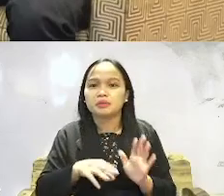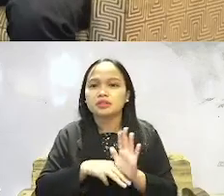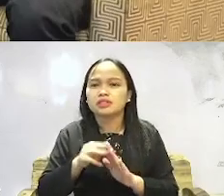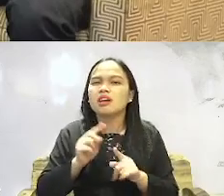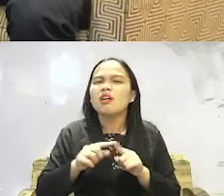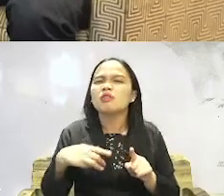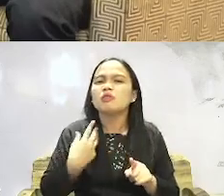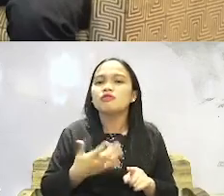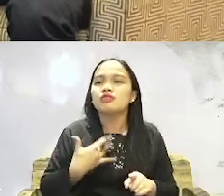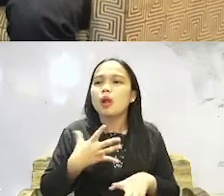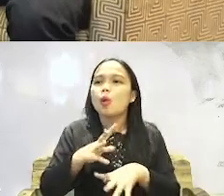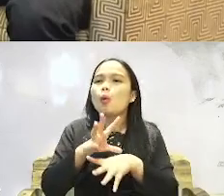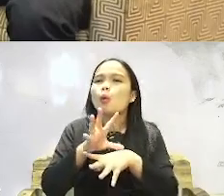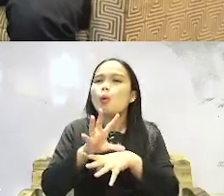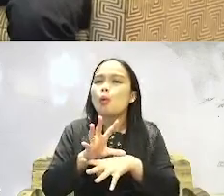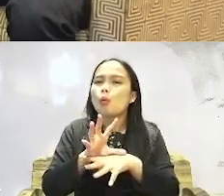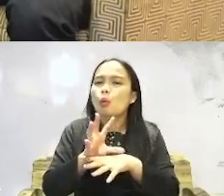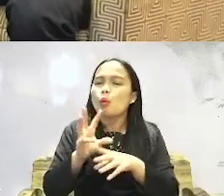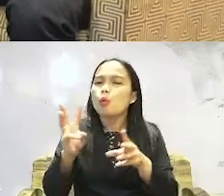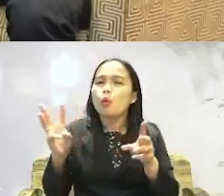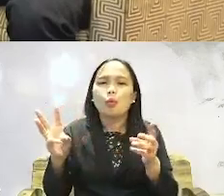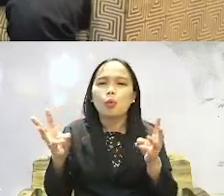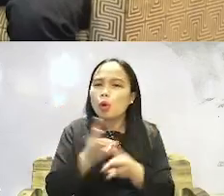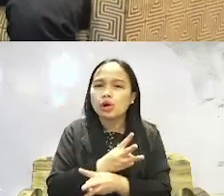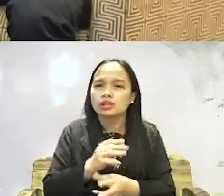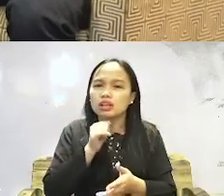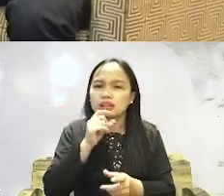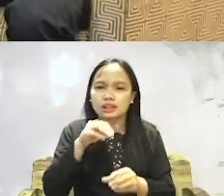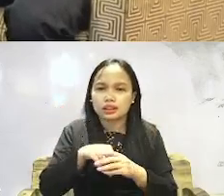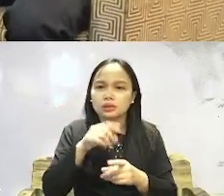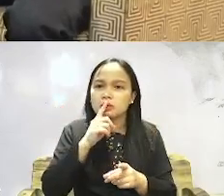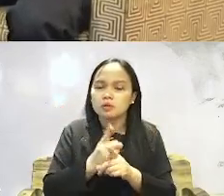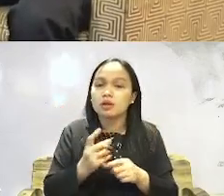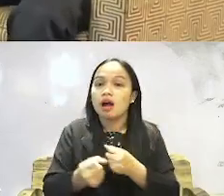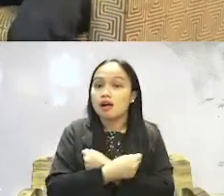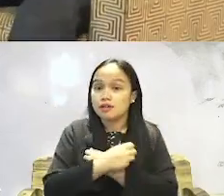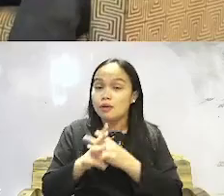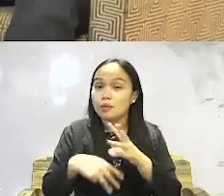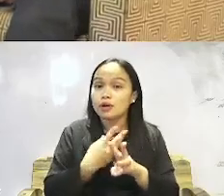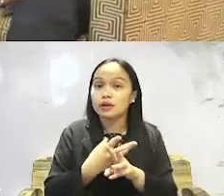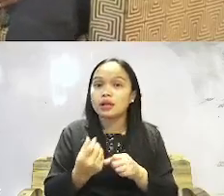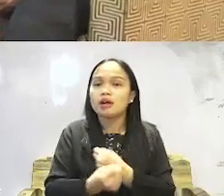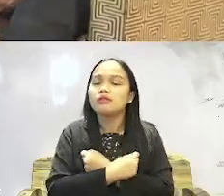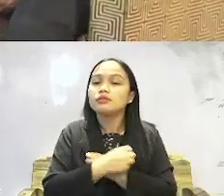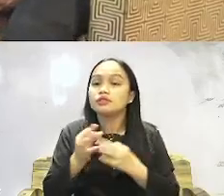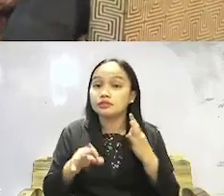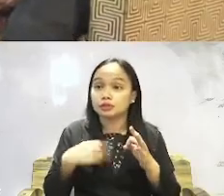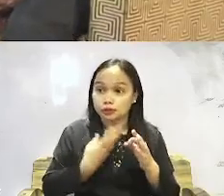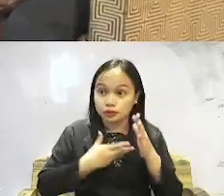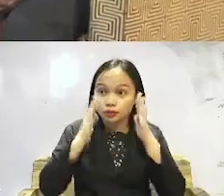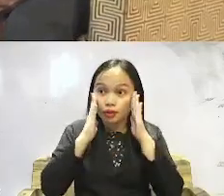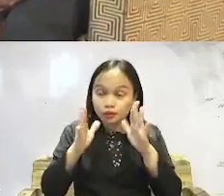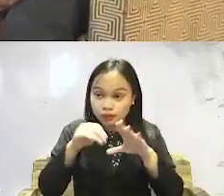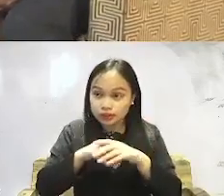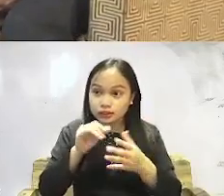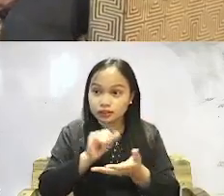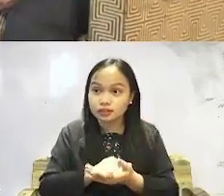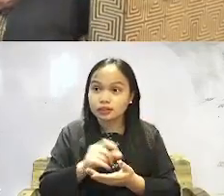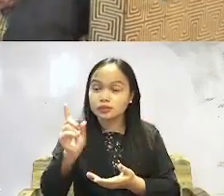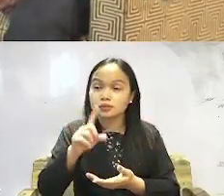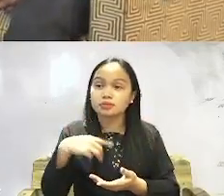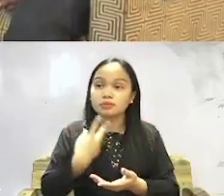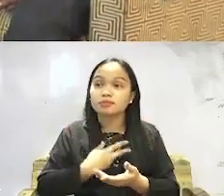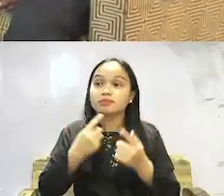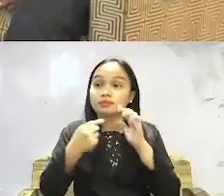magsawa, wala tayo dun sa totoong pagmamahal. Di ba yan ang sinabi? Worldly love, pag nag-focus tayo dyan, pinapakita lang natin